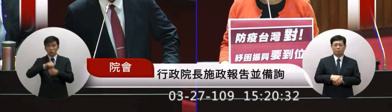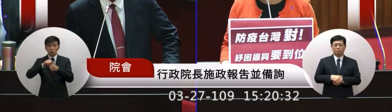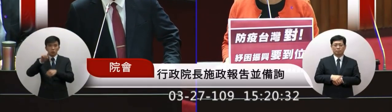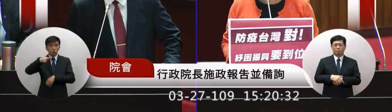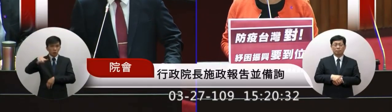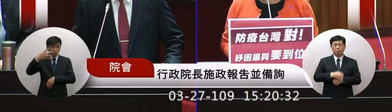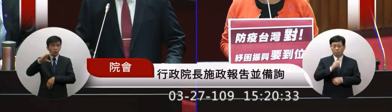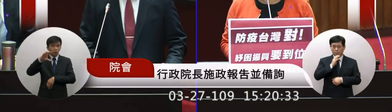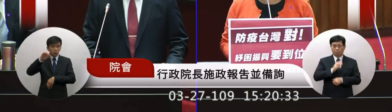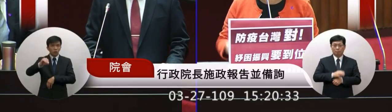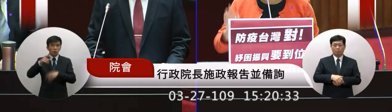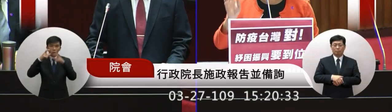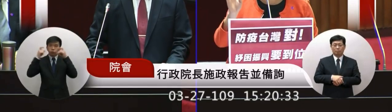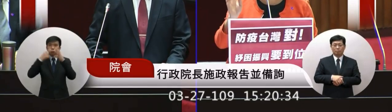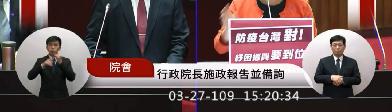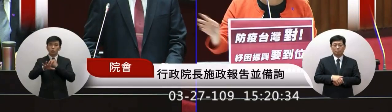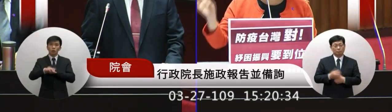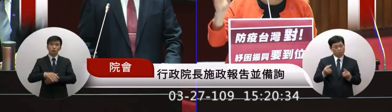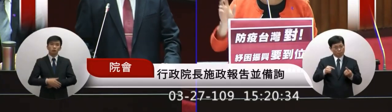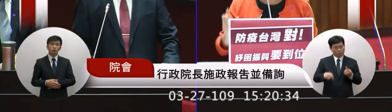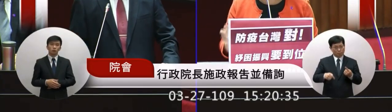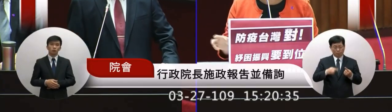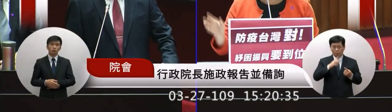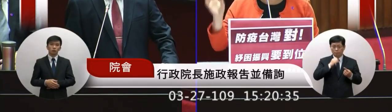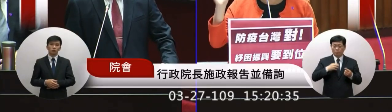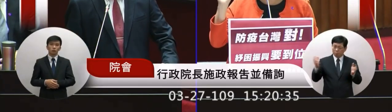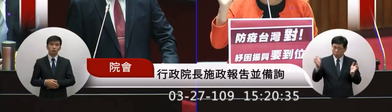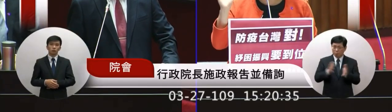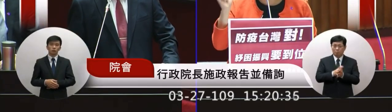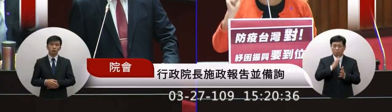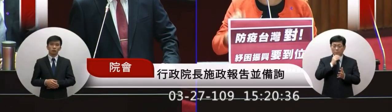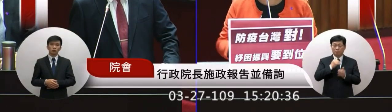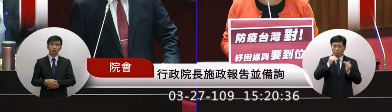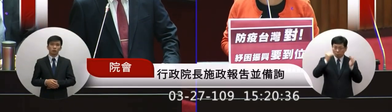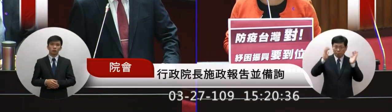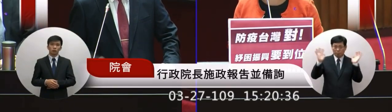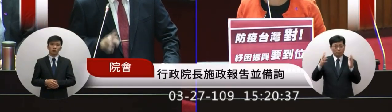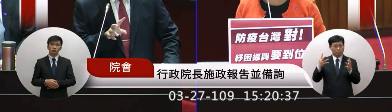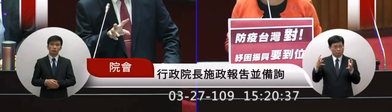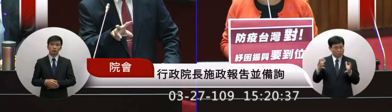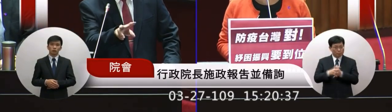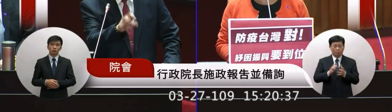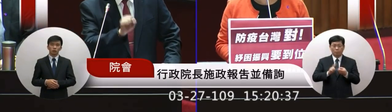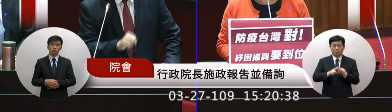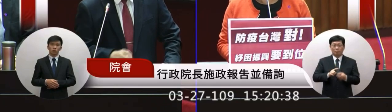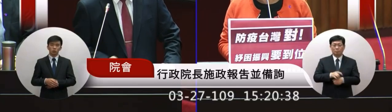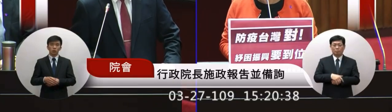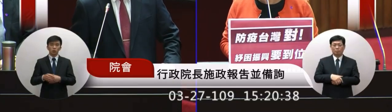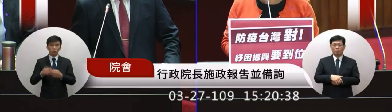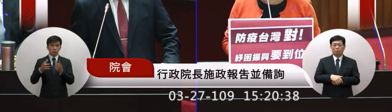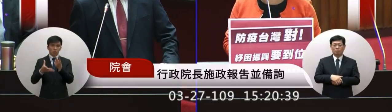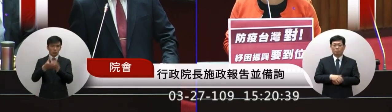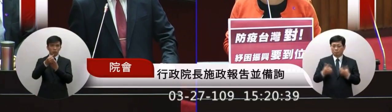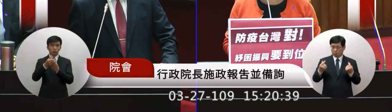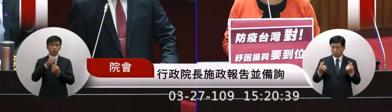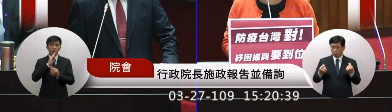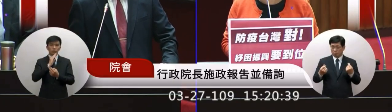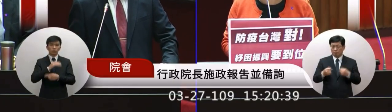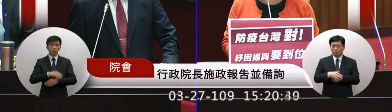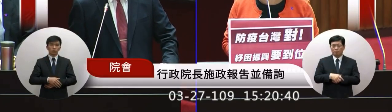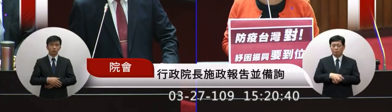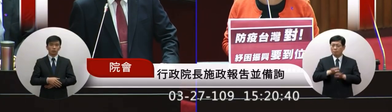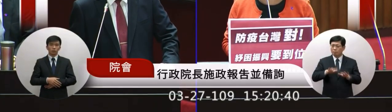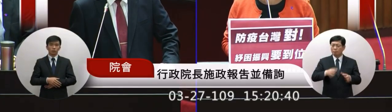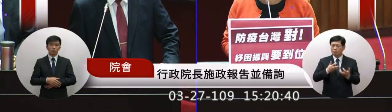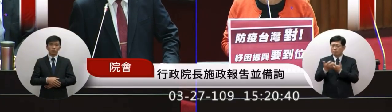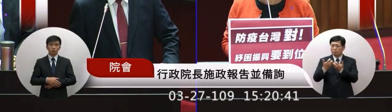嘛，拢有啦。 是啊。哦，这类中数据是包含成人跟儿童吗？ 有，迄拢东西， 拢东西是毋是？啊，目